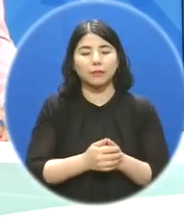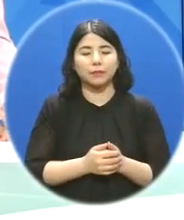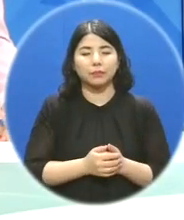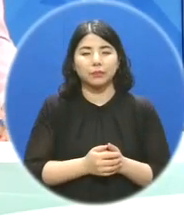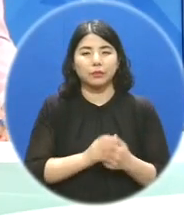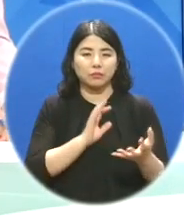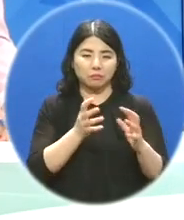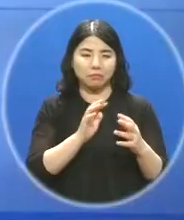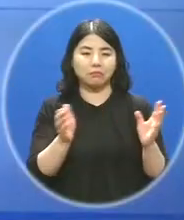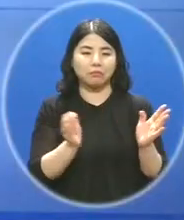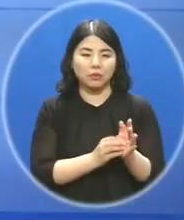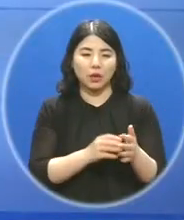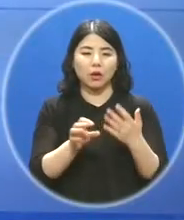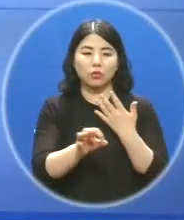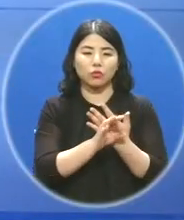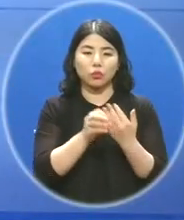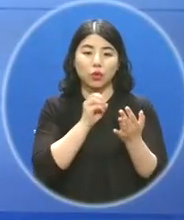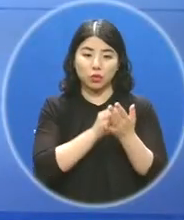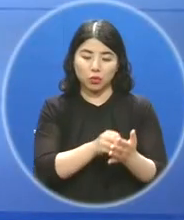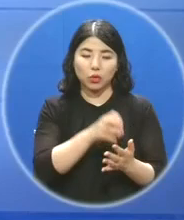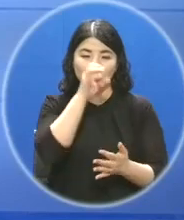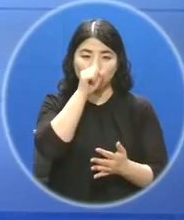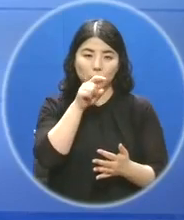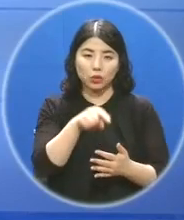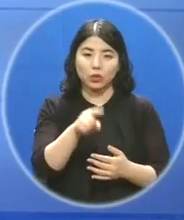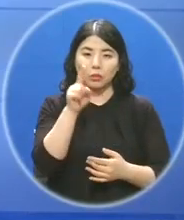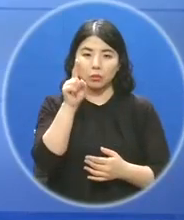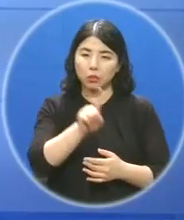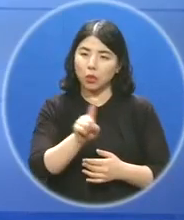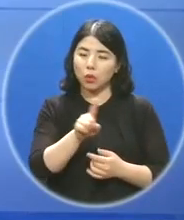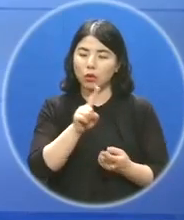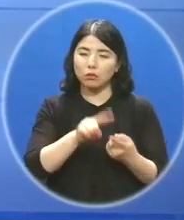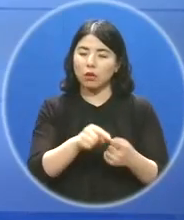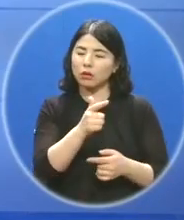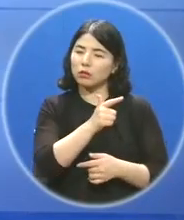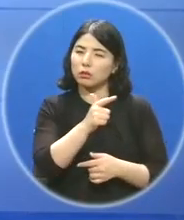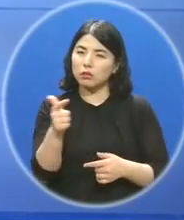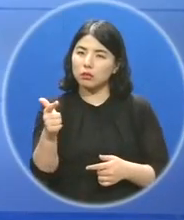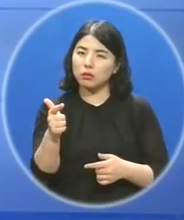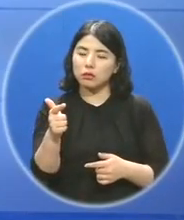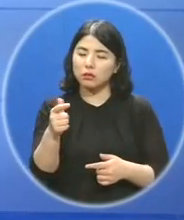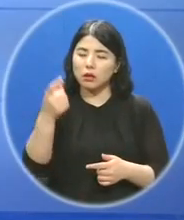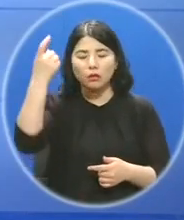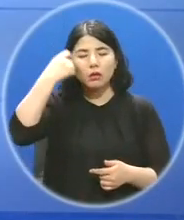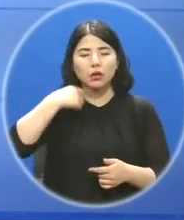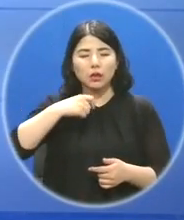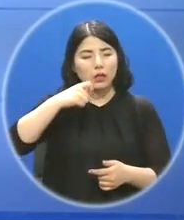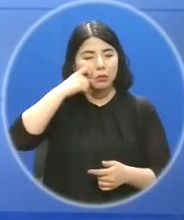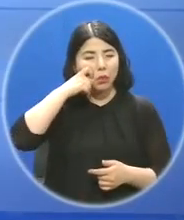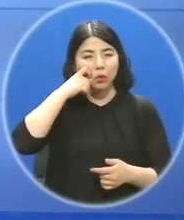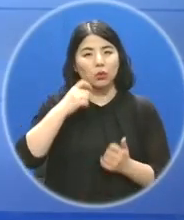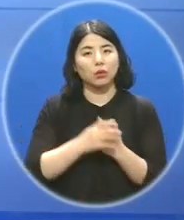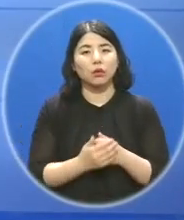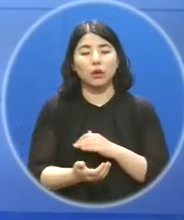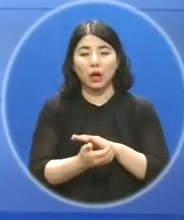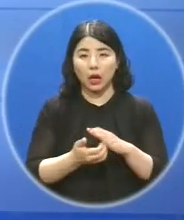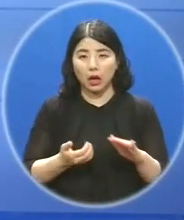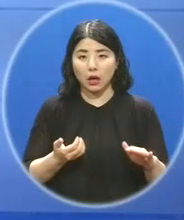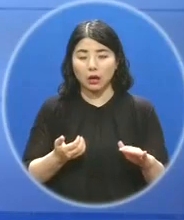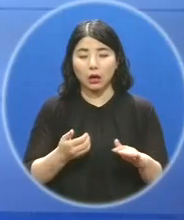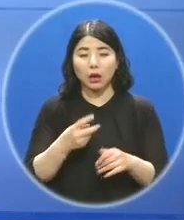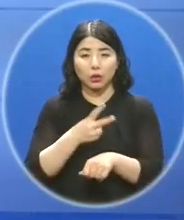그런데 그 후보 등록제가 가지는 장점이 무엇인지에 대해서 저희가 그 크게 이제 사실상은 못 느꼈던 것이고요. 아까 이제